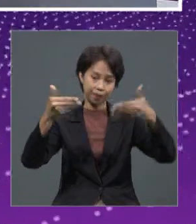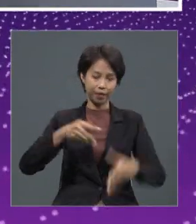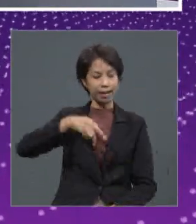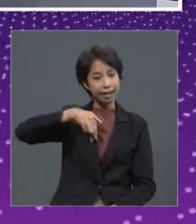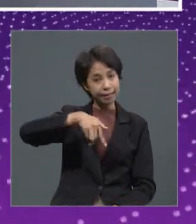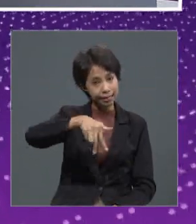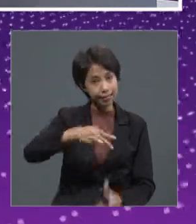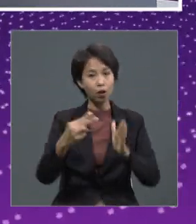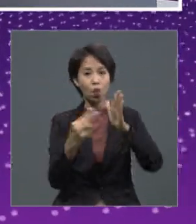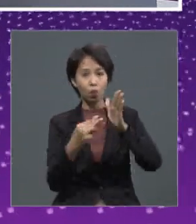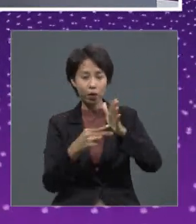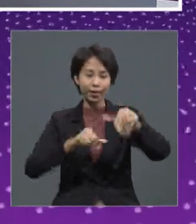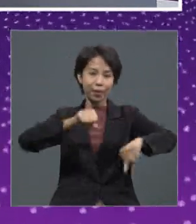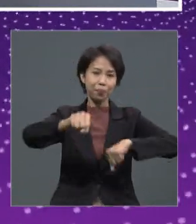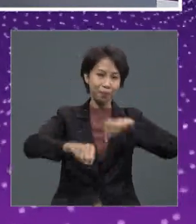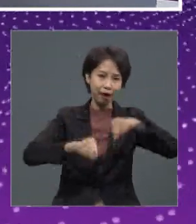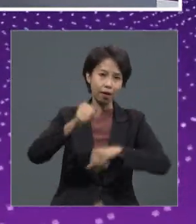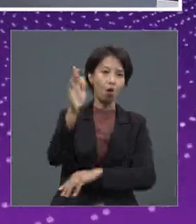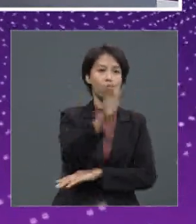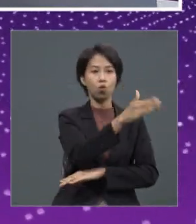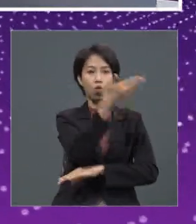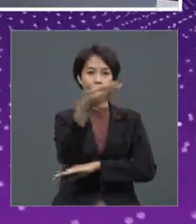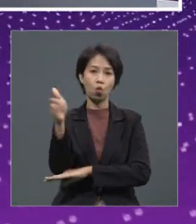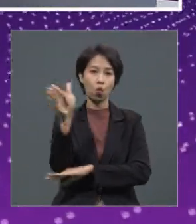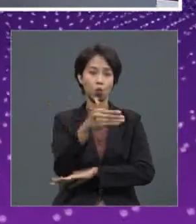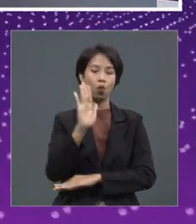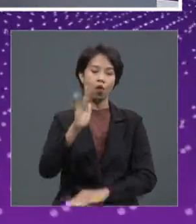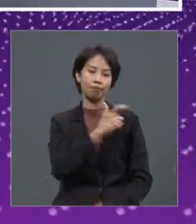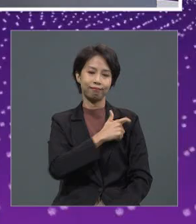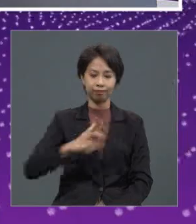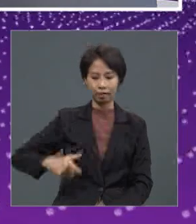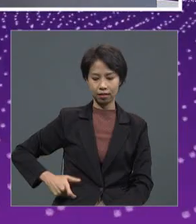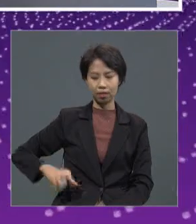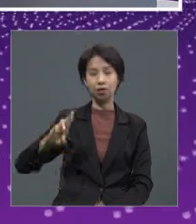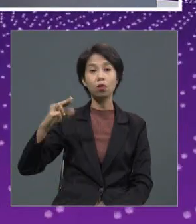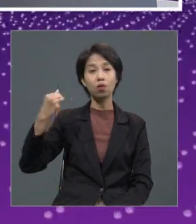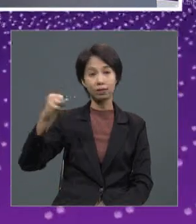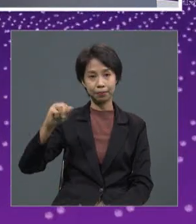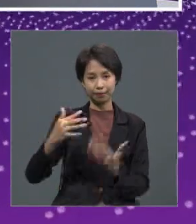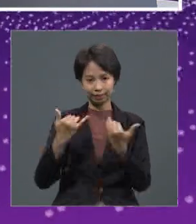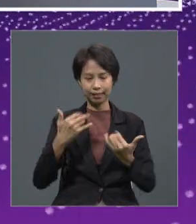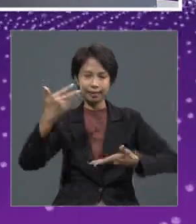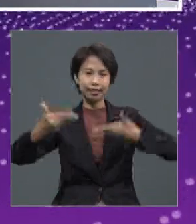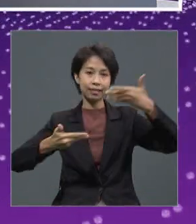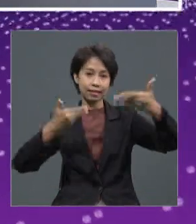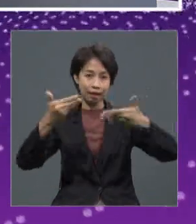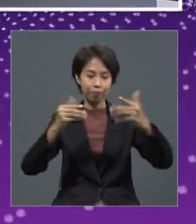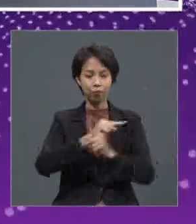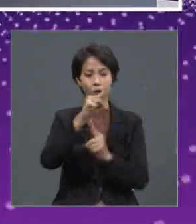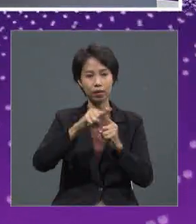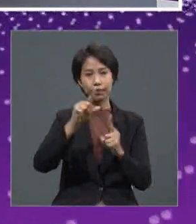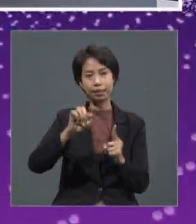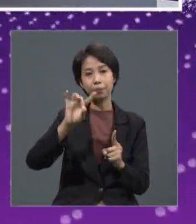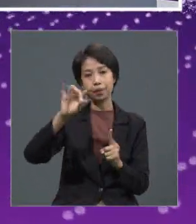งตราสัญลักษณ์งานเฉลิมพระเกียรติพระบาทสมเด็จพระเจ้าอยู่หัวเนื่องในโอกาสพระราชพิธีมหามงคลเฉลิมพระชนมพรรษา6รอบ28กรกฎา